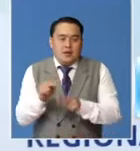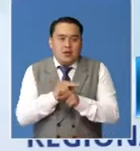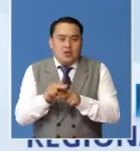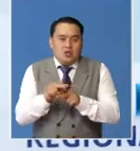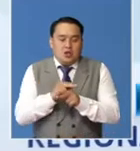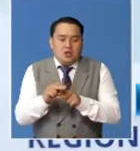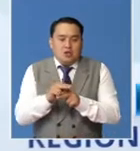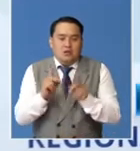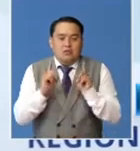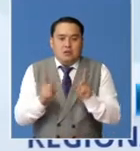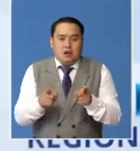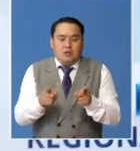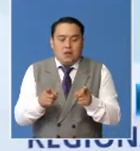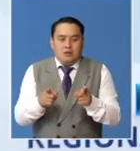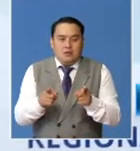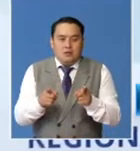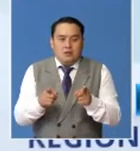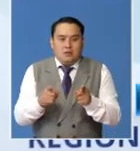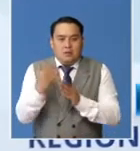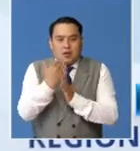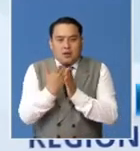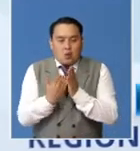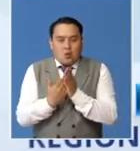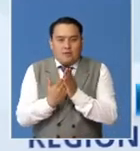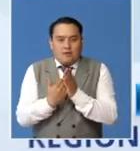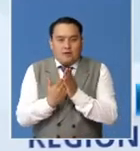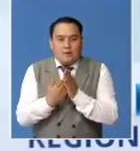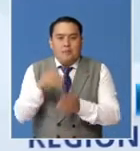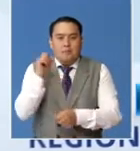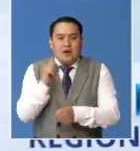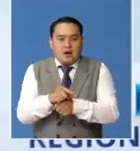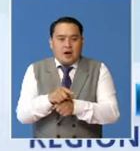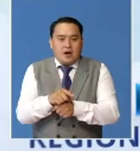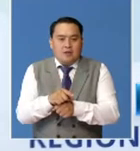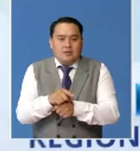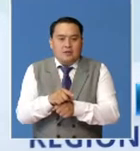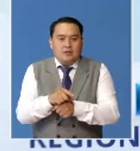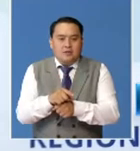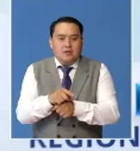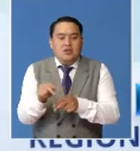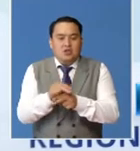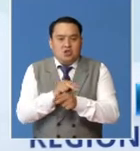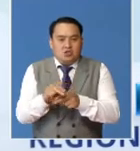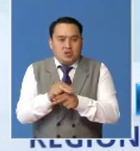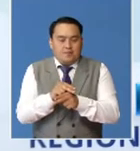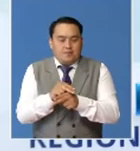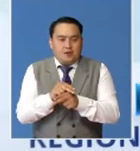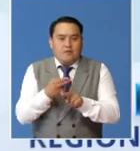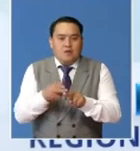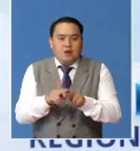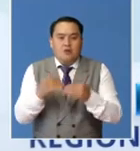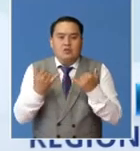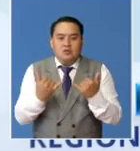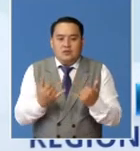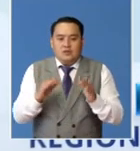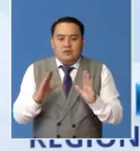есть это согласно действующих протоколов и действующего приказа, начато уже превентивное лечение. Вот такая